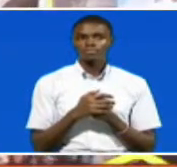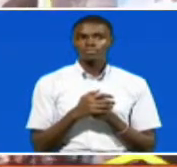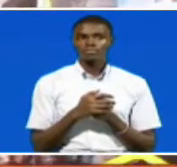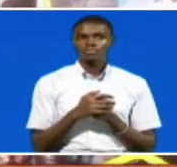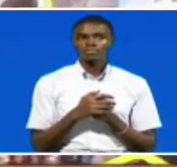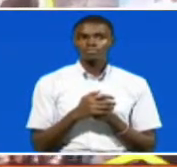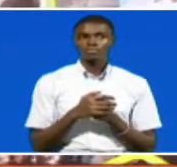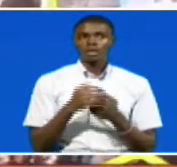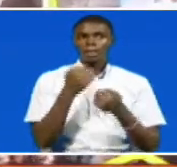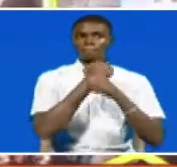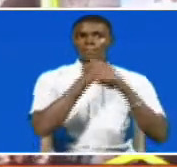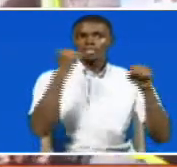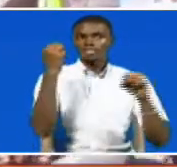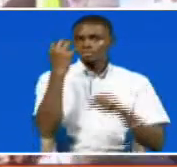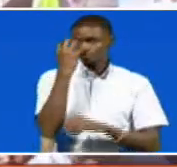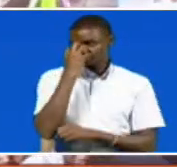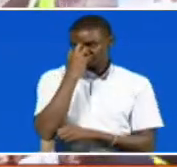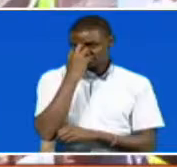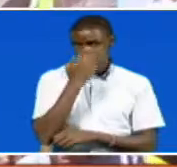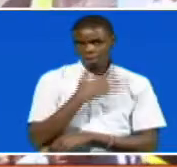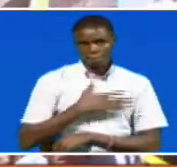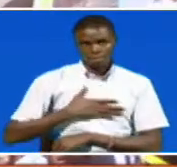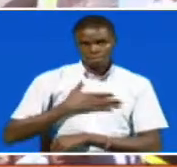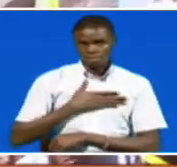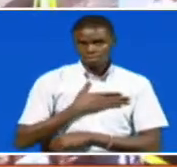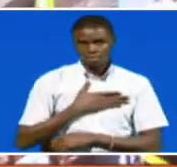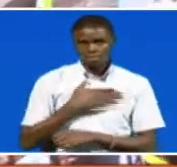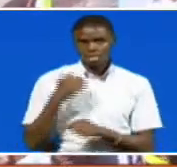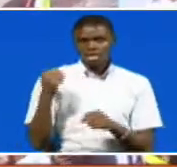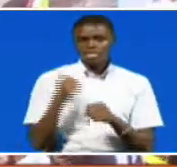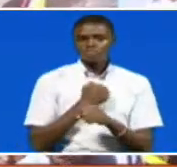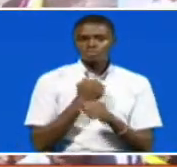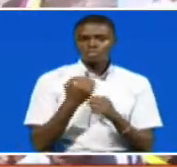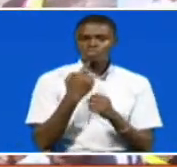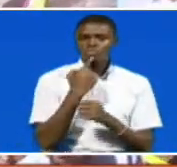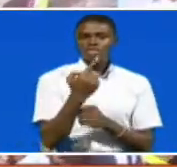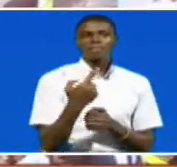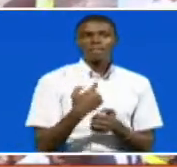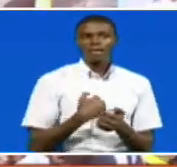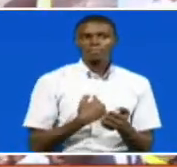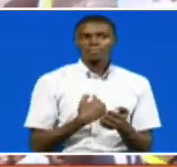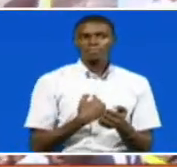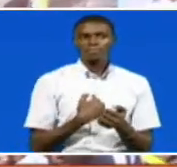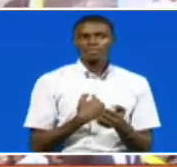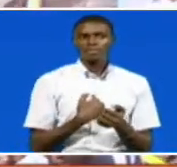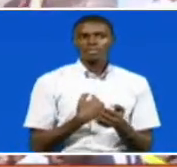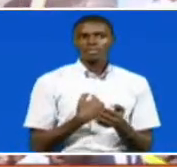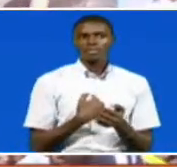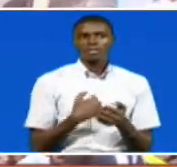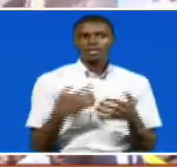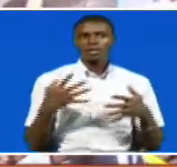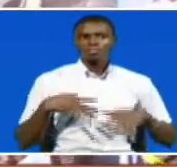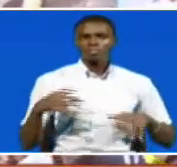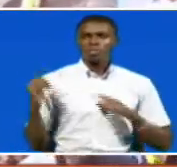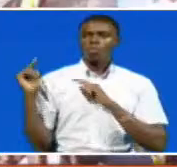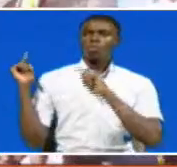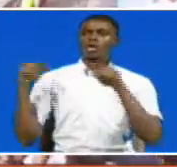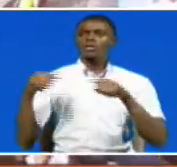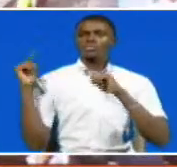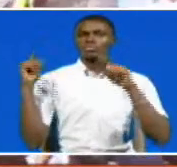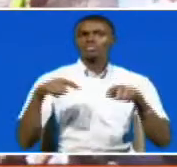His Excellency Dr. William Ruto, huwezi kutuletea watu ambao hamtaki huko wakuja wakufe hapo